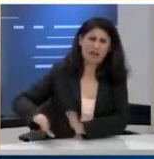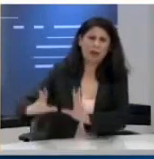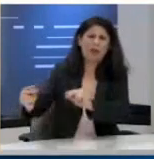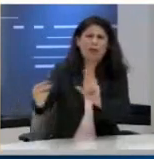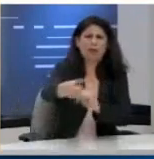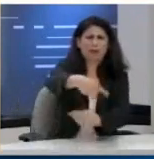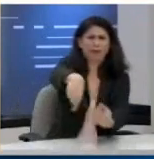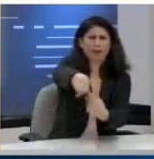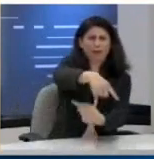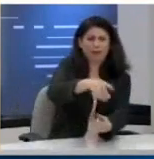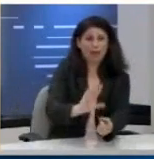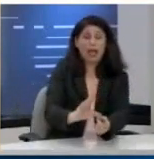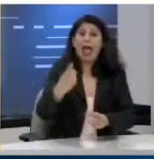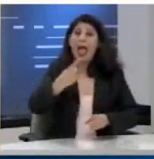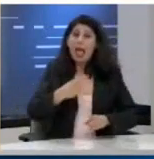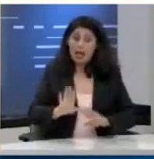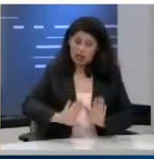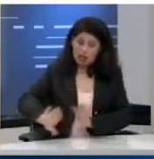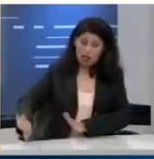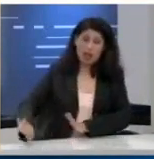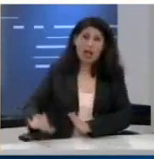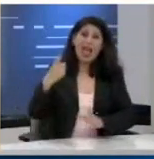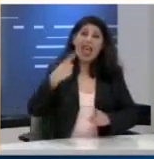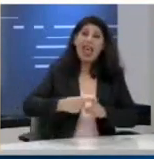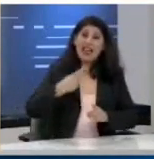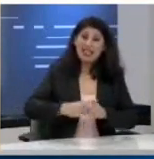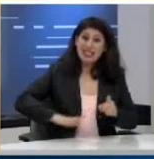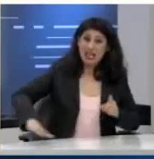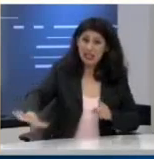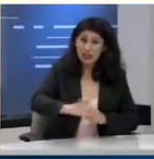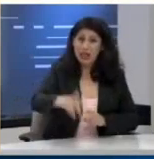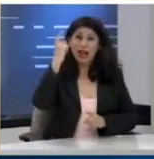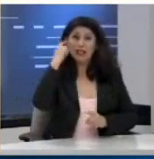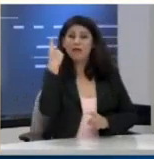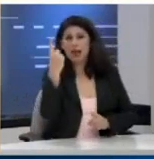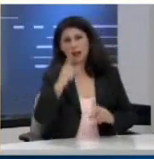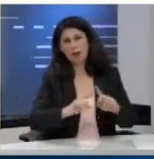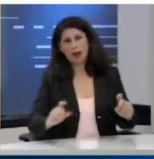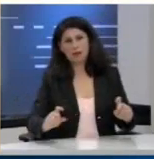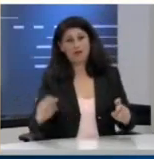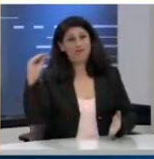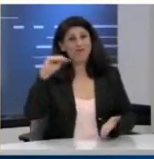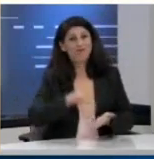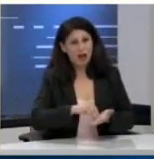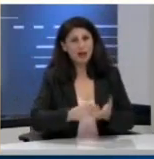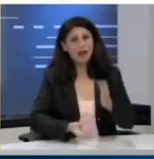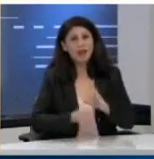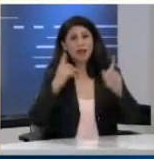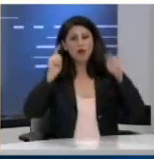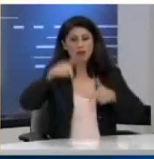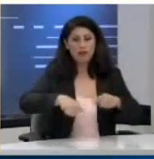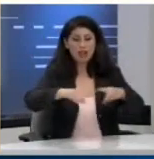Ο ελληνικός λαός καταλαβαίνει ένα πράγμα. Ο ελληνικός λαός καταλαβαίνει ότι για άλλη μια φορά η Νέα Δημοκρατία σε αυτήν εδώ την